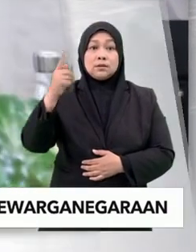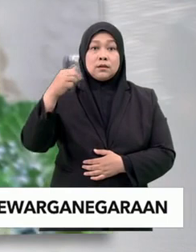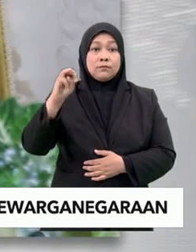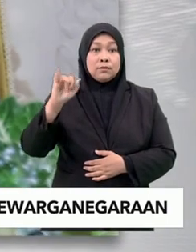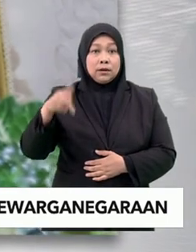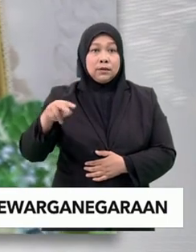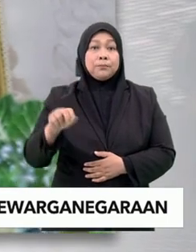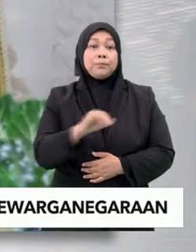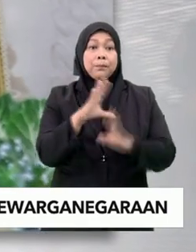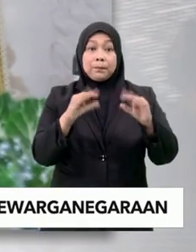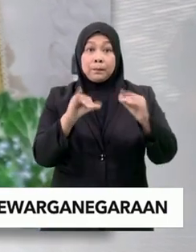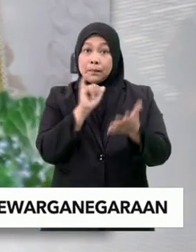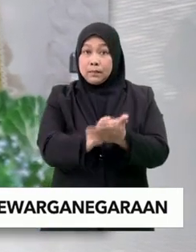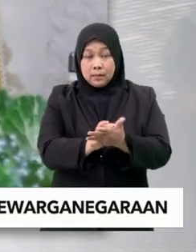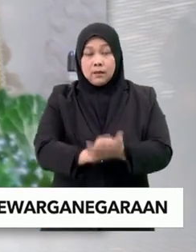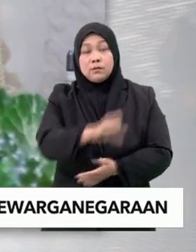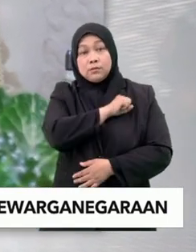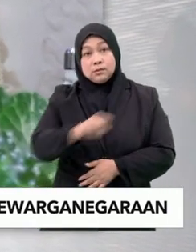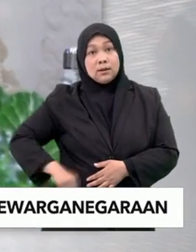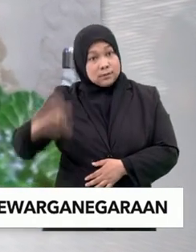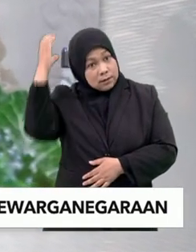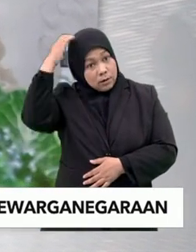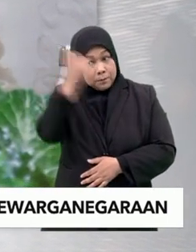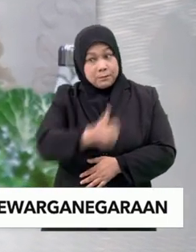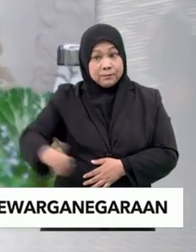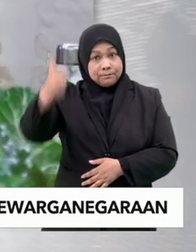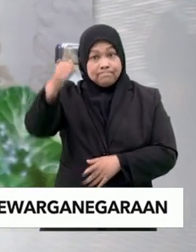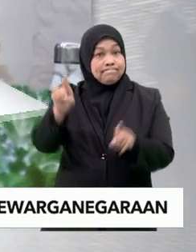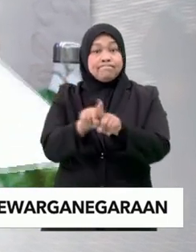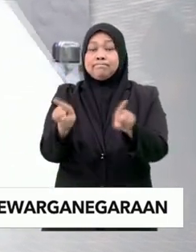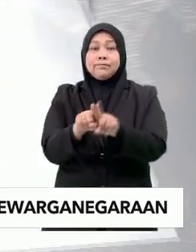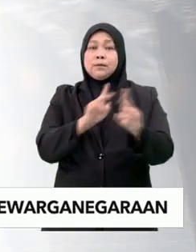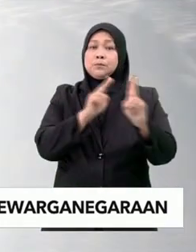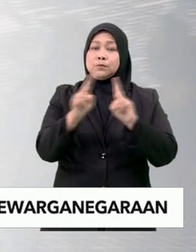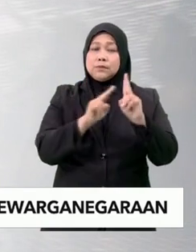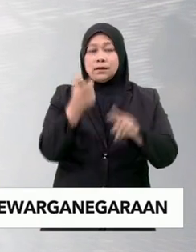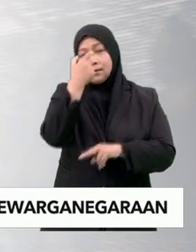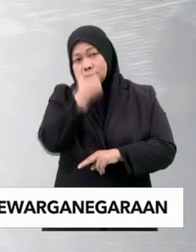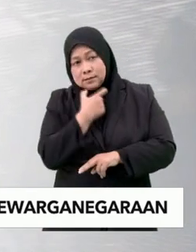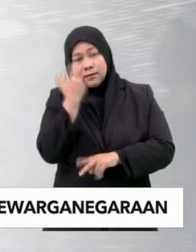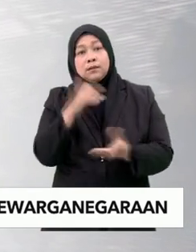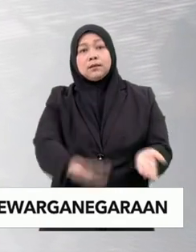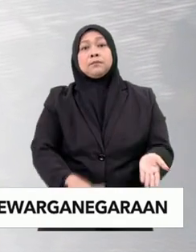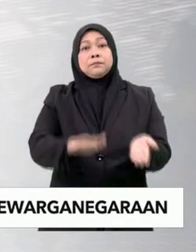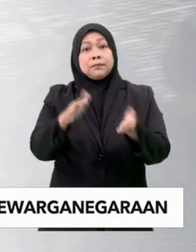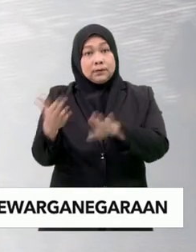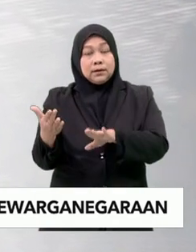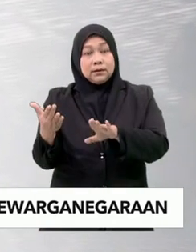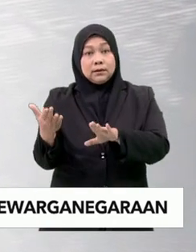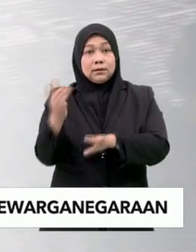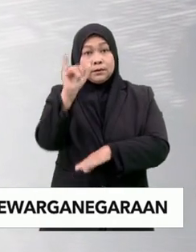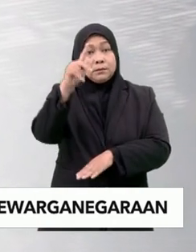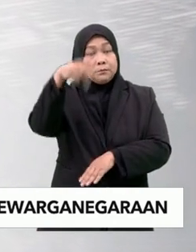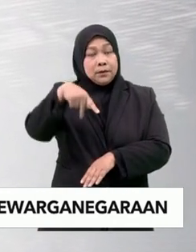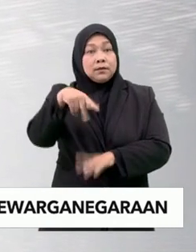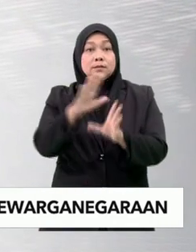Shah pada mesyuarat berkenaan Sultan Selangor selaku pengerusi turut menzahirkan ucapan taksah atas pemergian bekas yang di-pertua Negeri